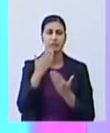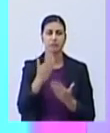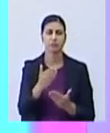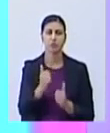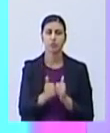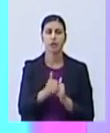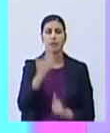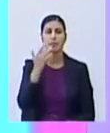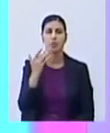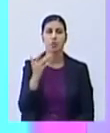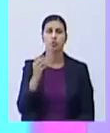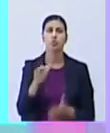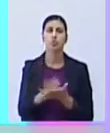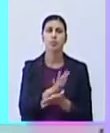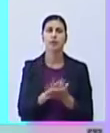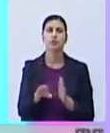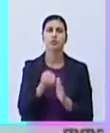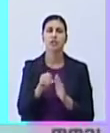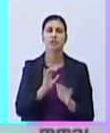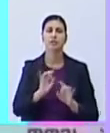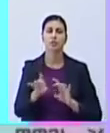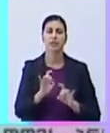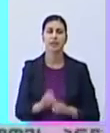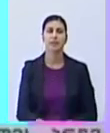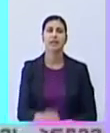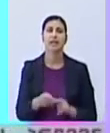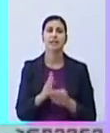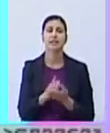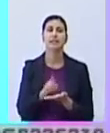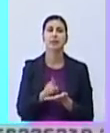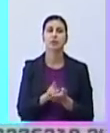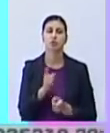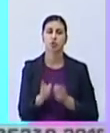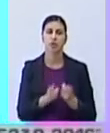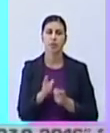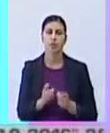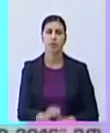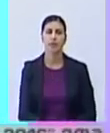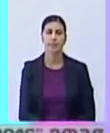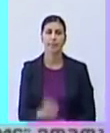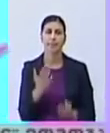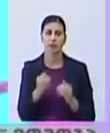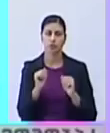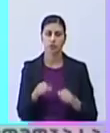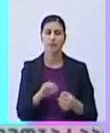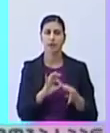ეს პოლიტიკური უფასო საარჩევნო რეკლამიდან ეს არის საპენსიო რეფორმა თუ შეიძლება რომ